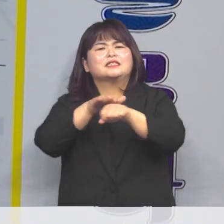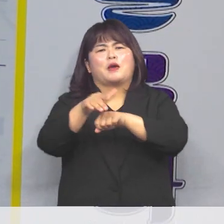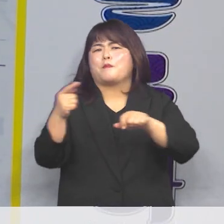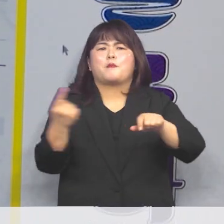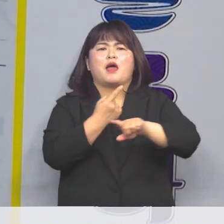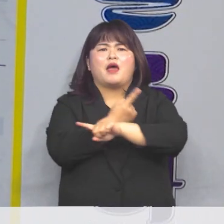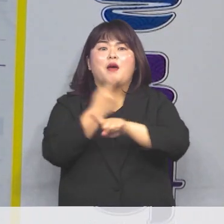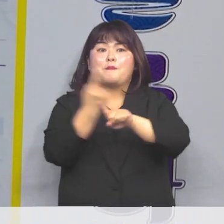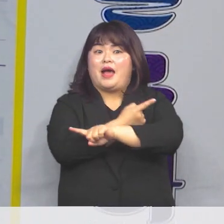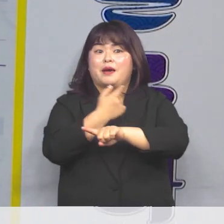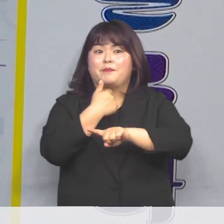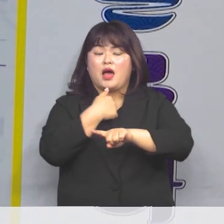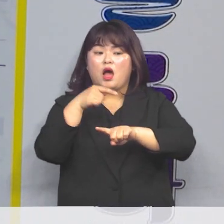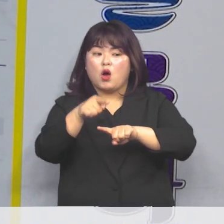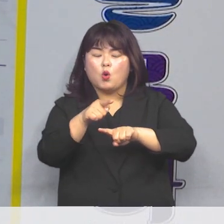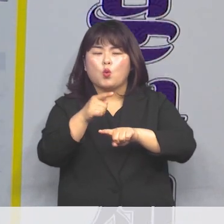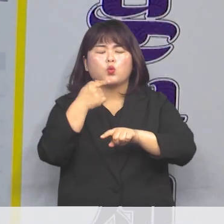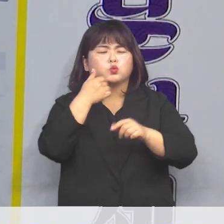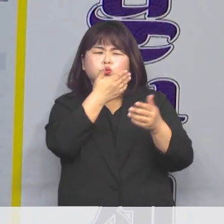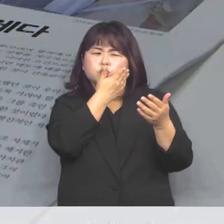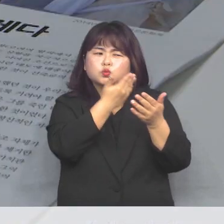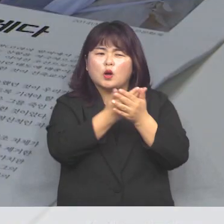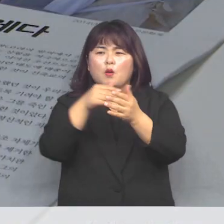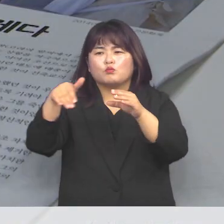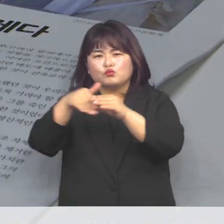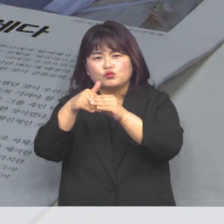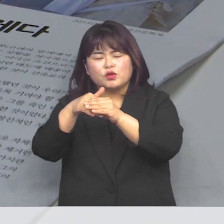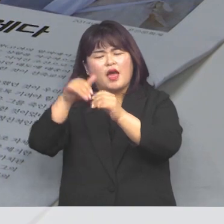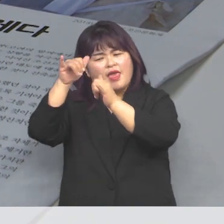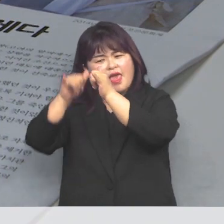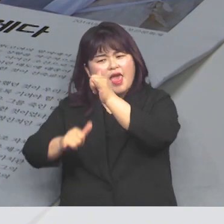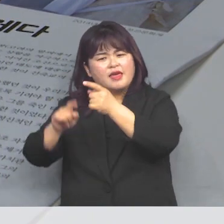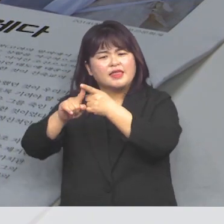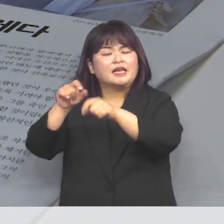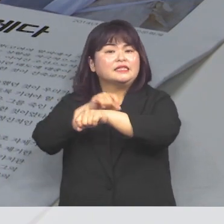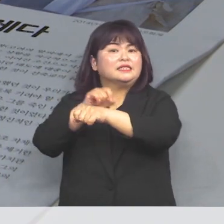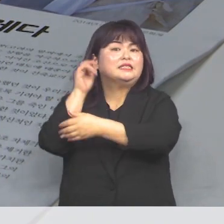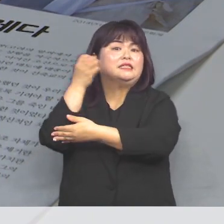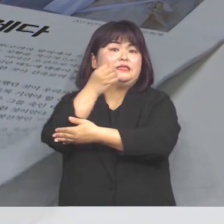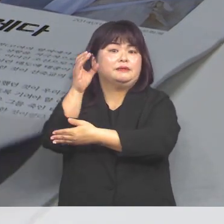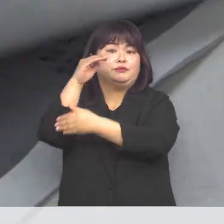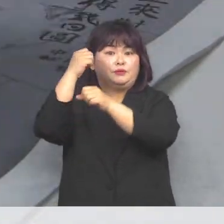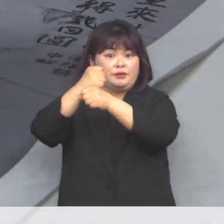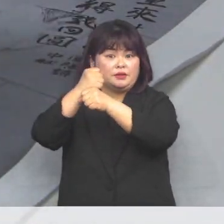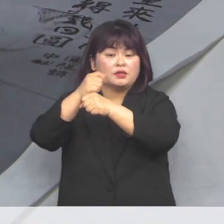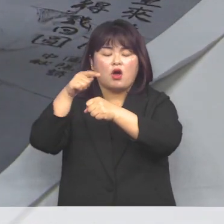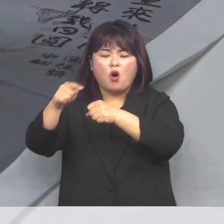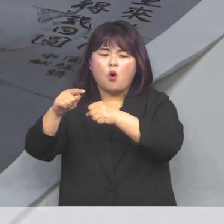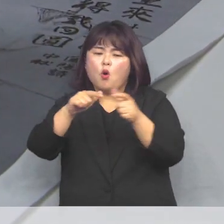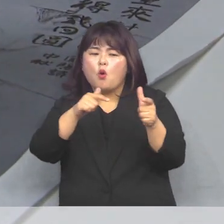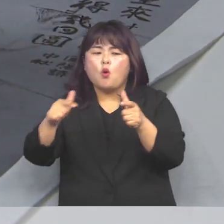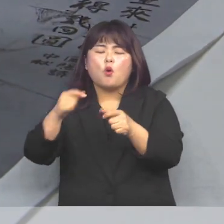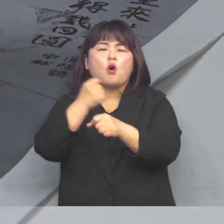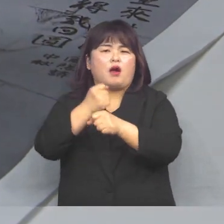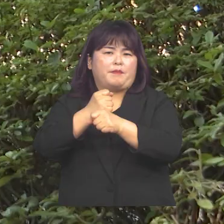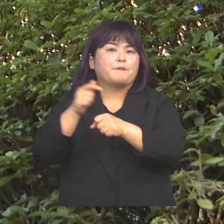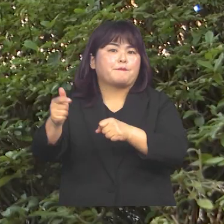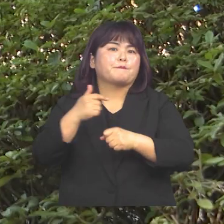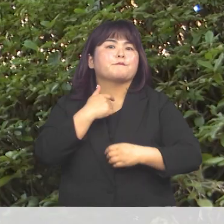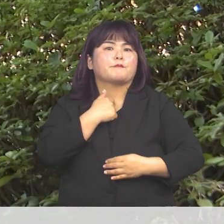시정 핵심 정책 및 용인 고유의 문화, 역사 등을 담은 특집 기사를 다루며 다채로운 콘텐츠를